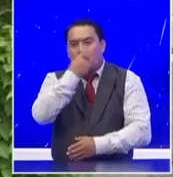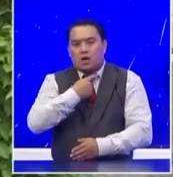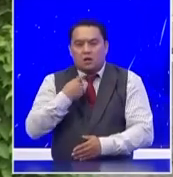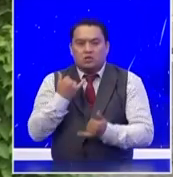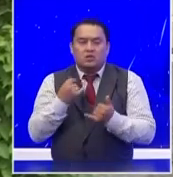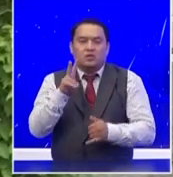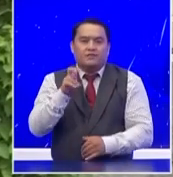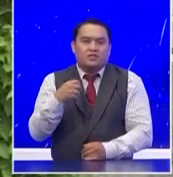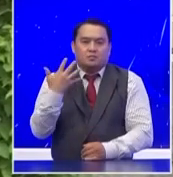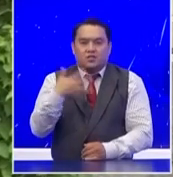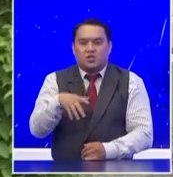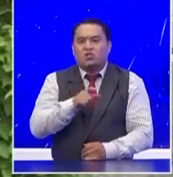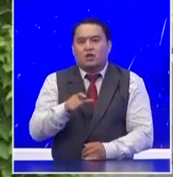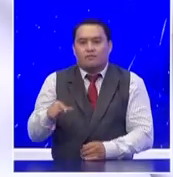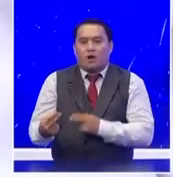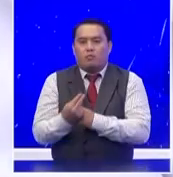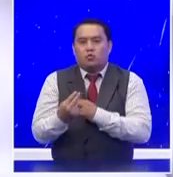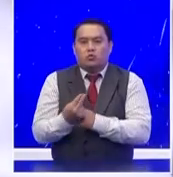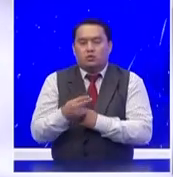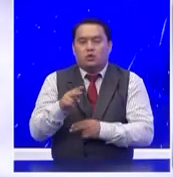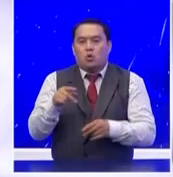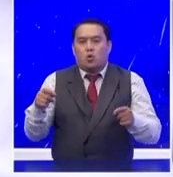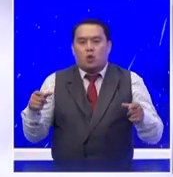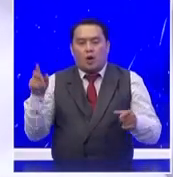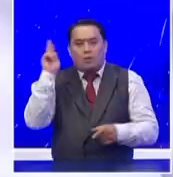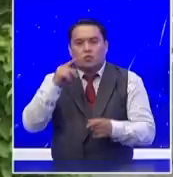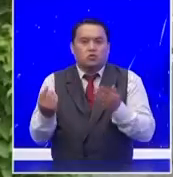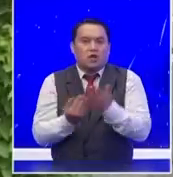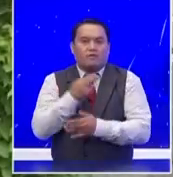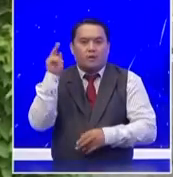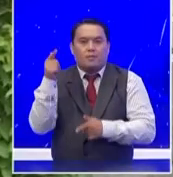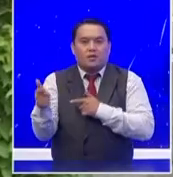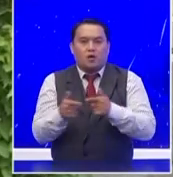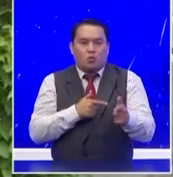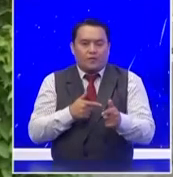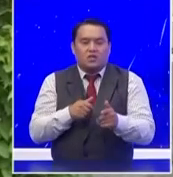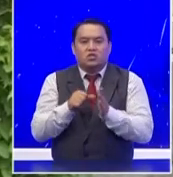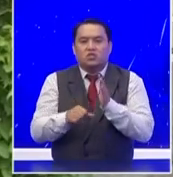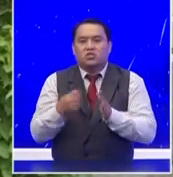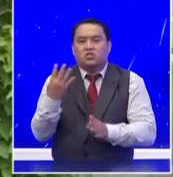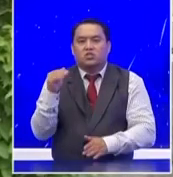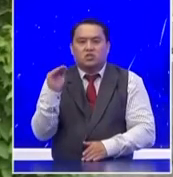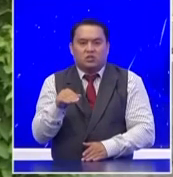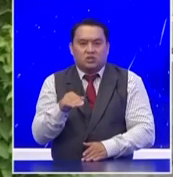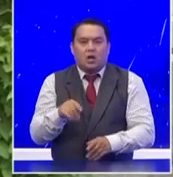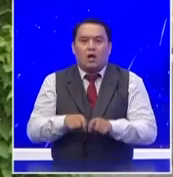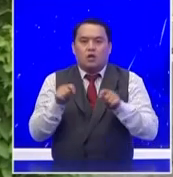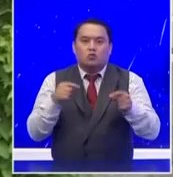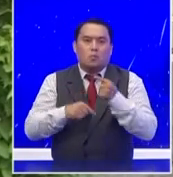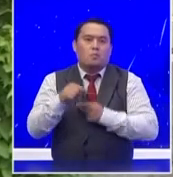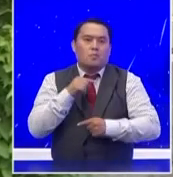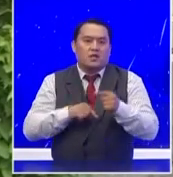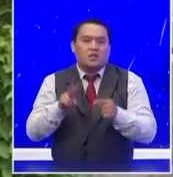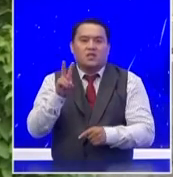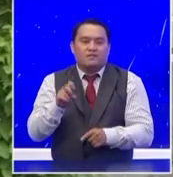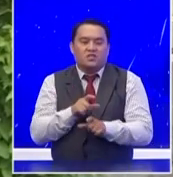время 250 человек обучились на краткосрочных курсах по переподготовке. 64 из них уже собираются открывать свой бизнес.